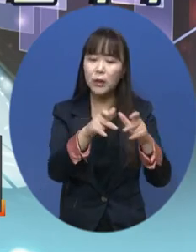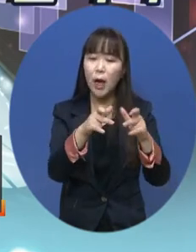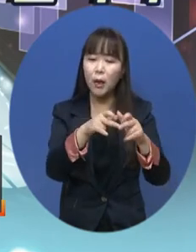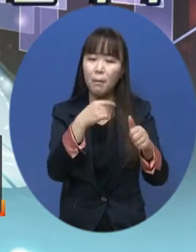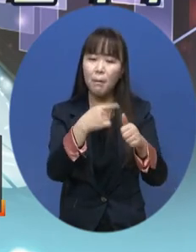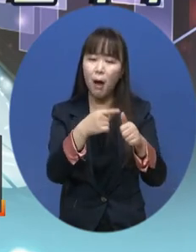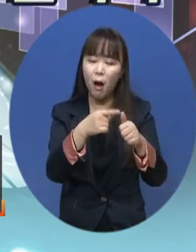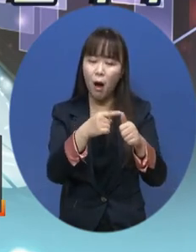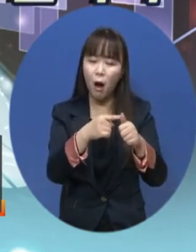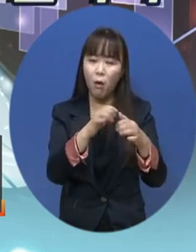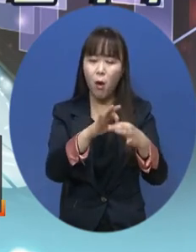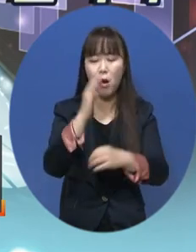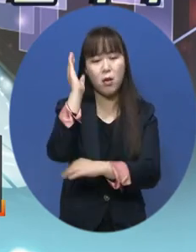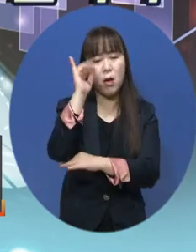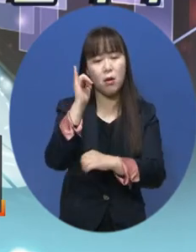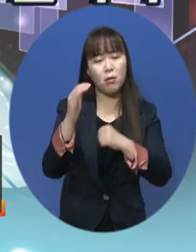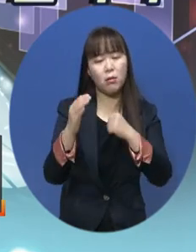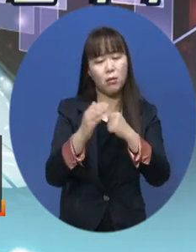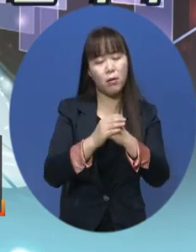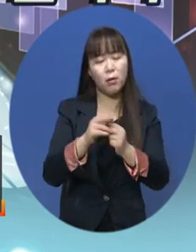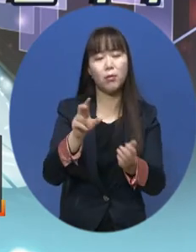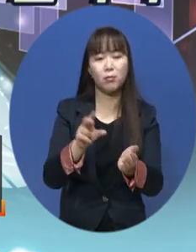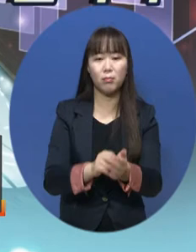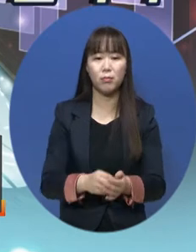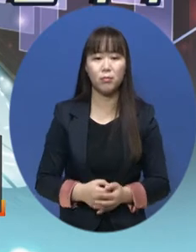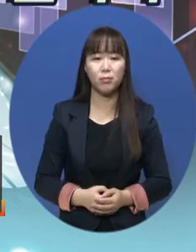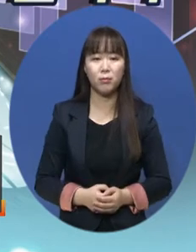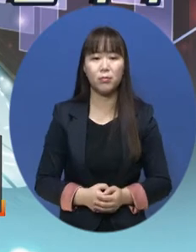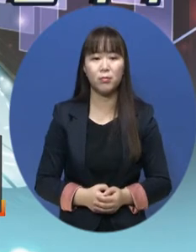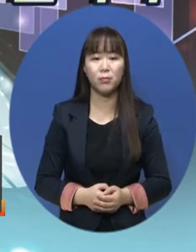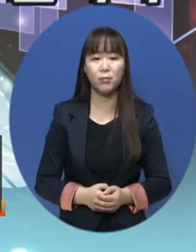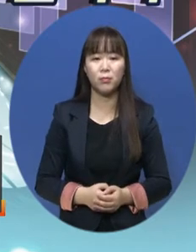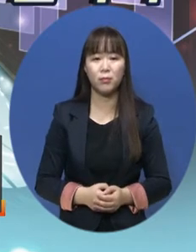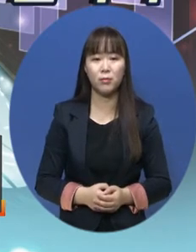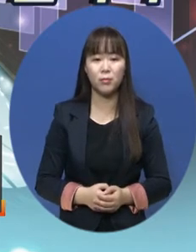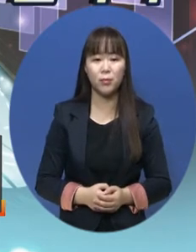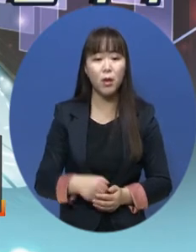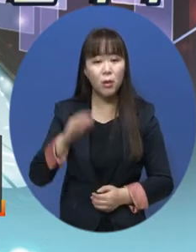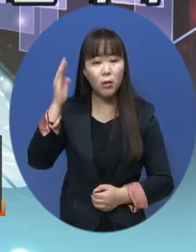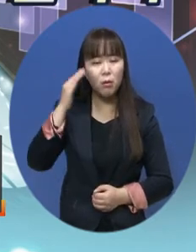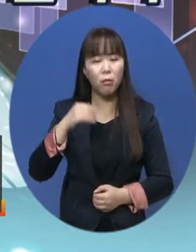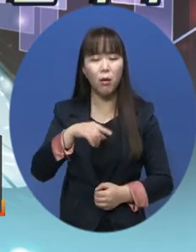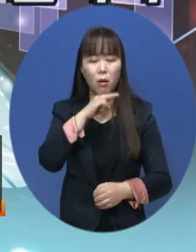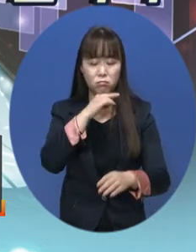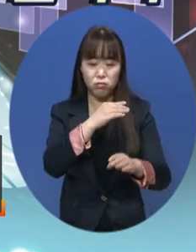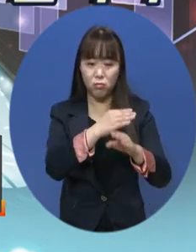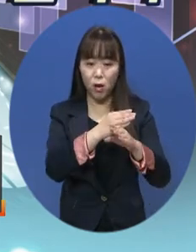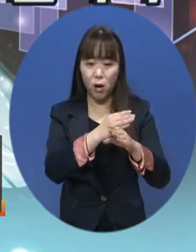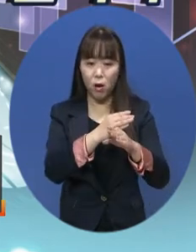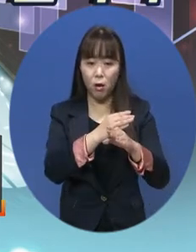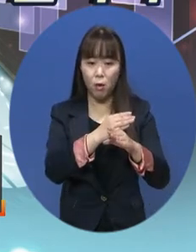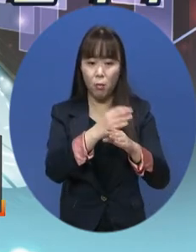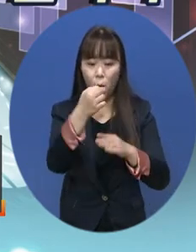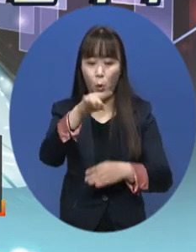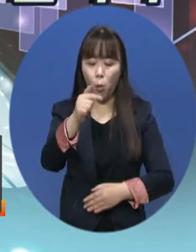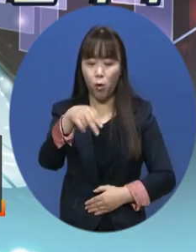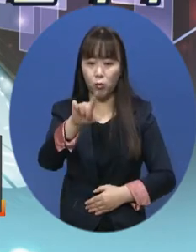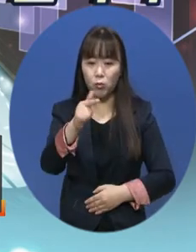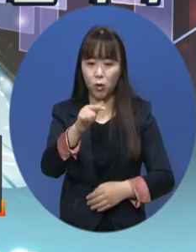비하 발언이 나와 물의를 빚고 있습니다. 요즘 시끄러운 북한 원전 지원